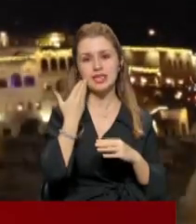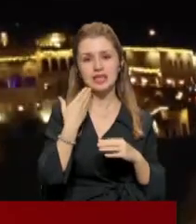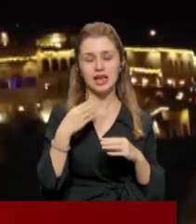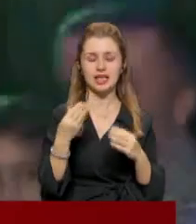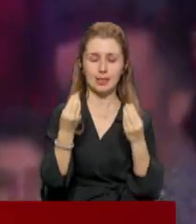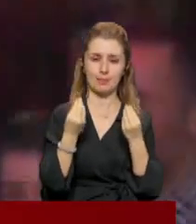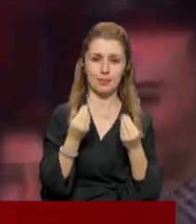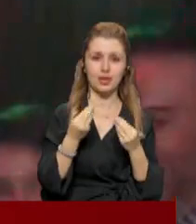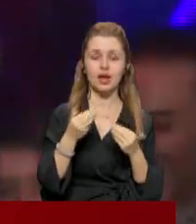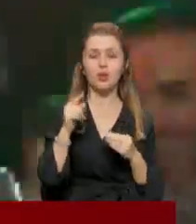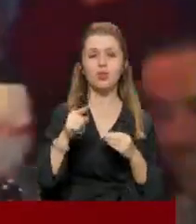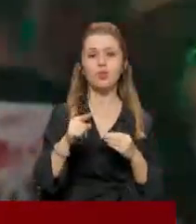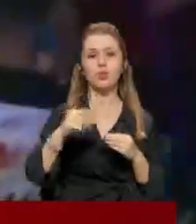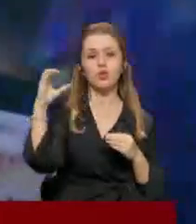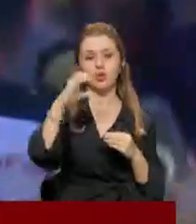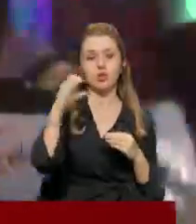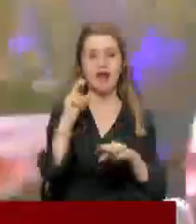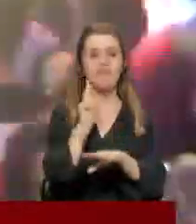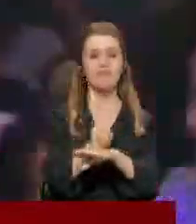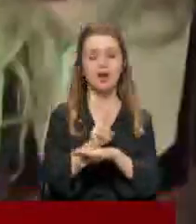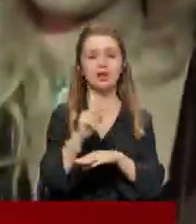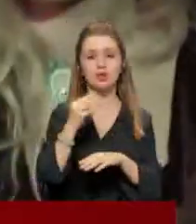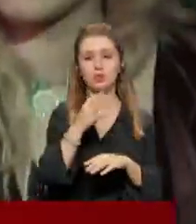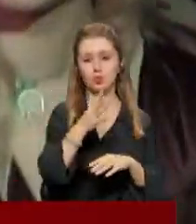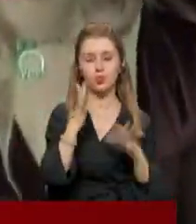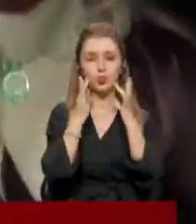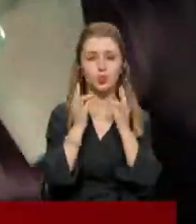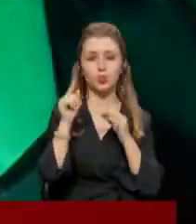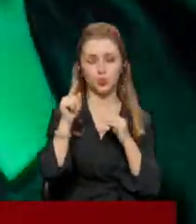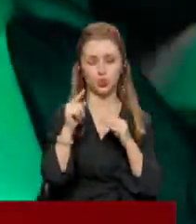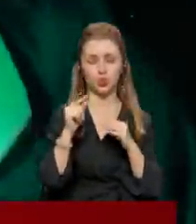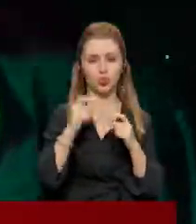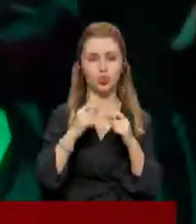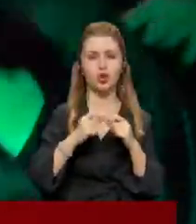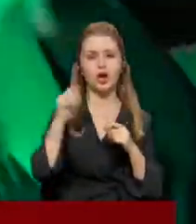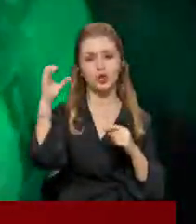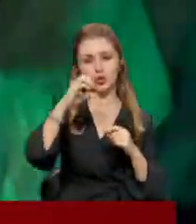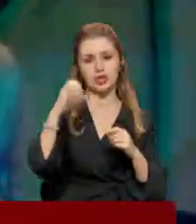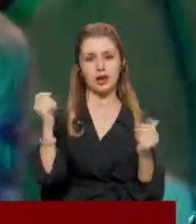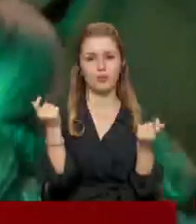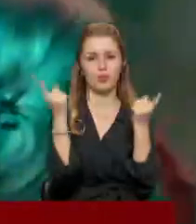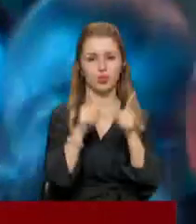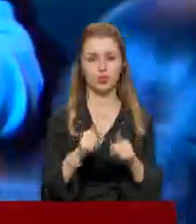büyüledi. İranlı turistler Van'da, Bulgar turistlerse Edirne'de bir araya geldi yılbaşı coşkusu için.